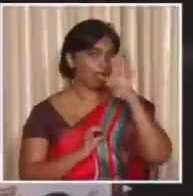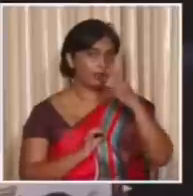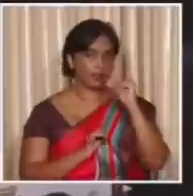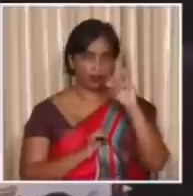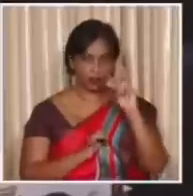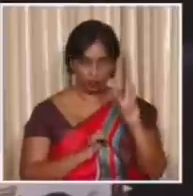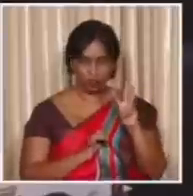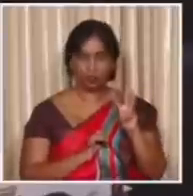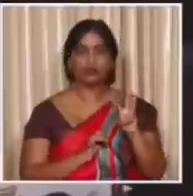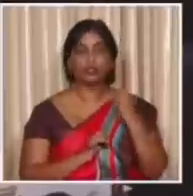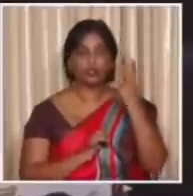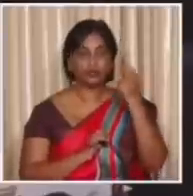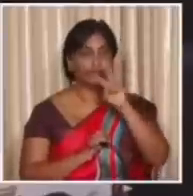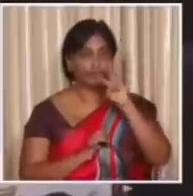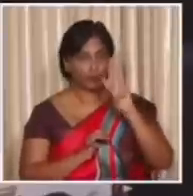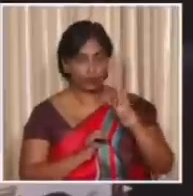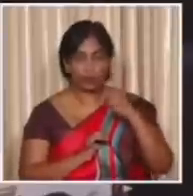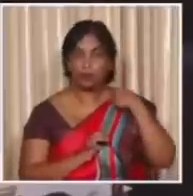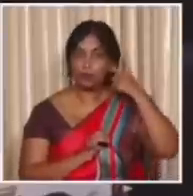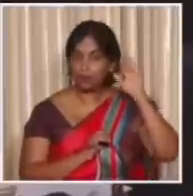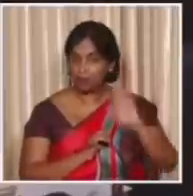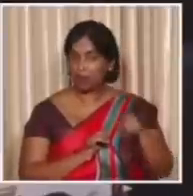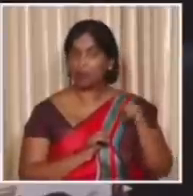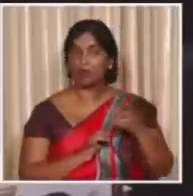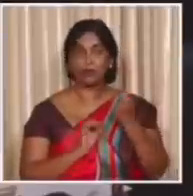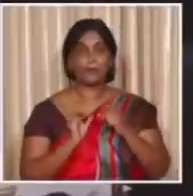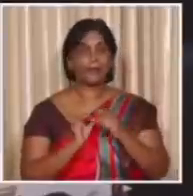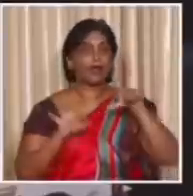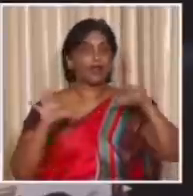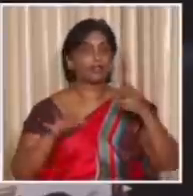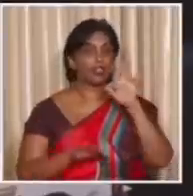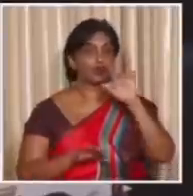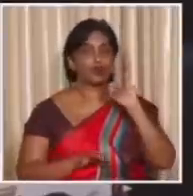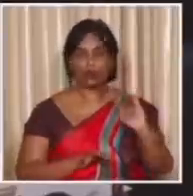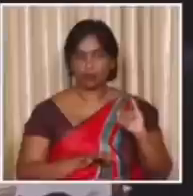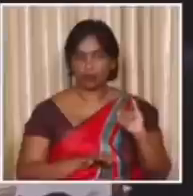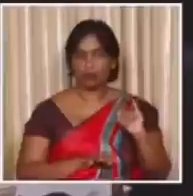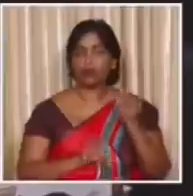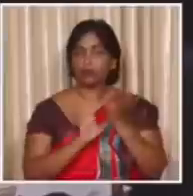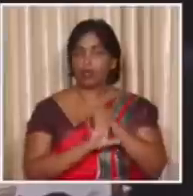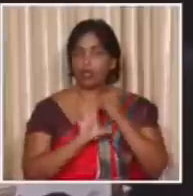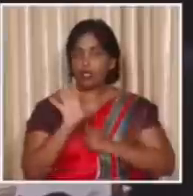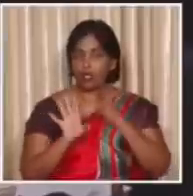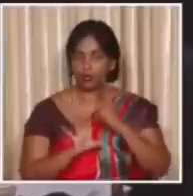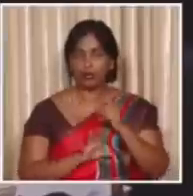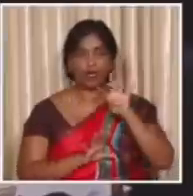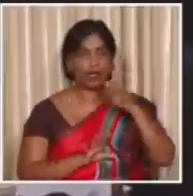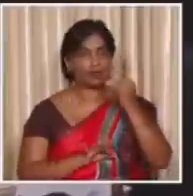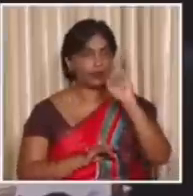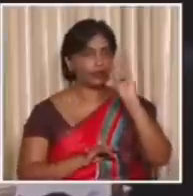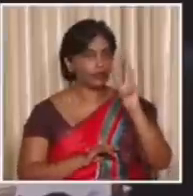463යි 2023 අපේක්ෂා කරනවා රුපියල් බිලියන 796ක් ගිය අවුරුද්දේ 469